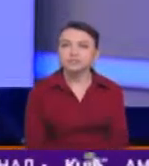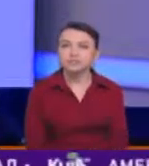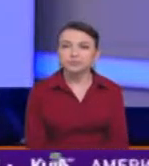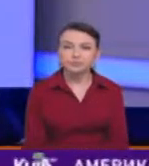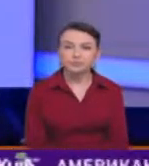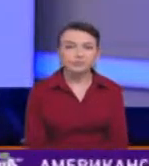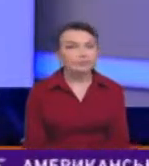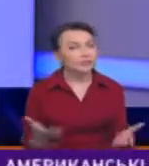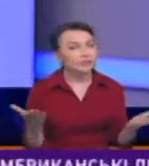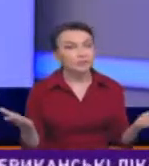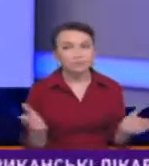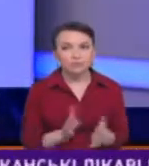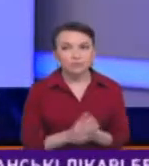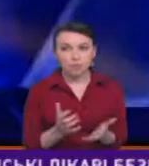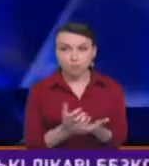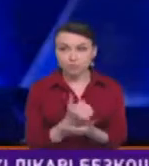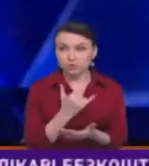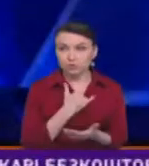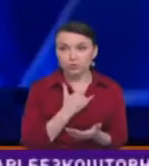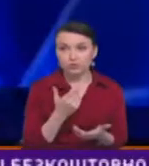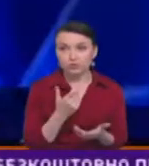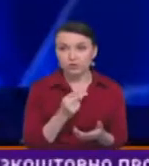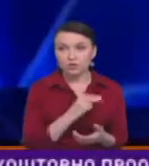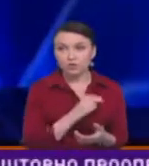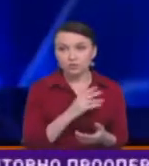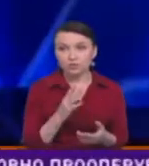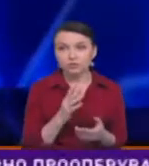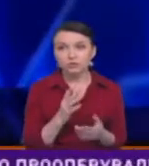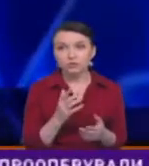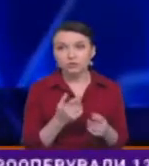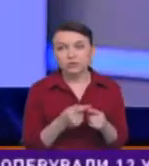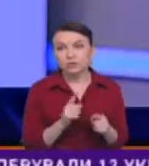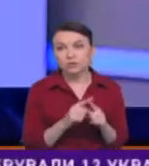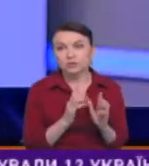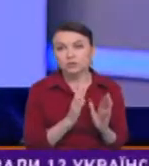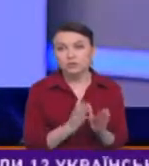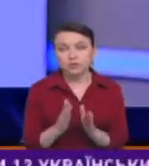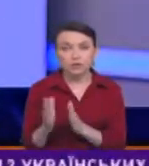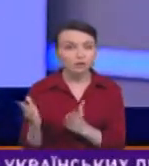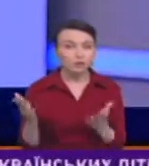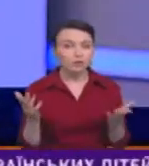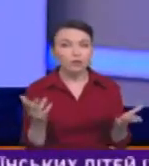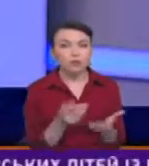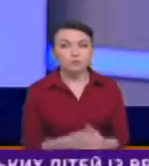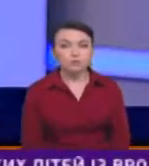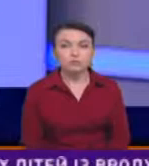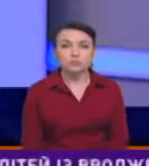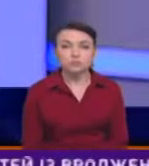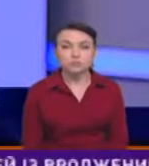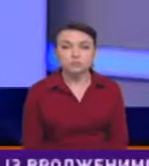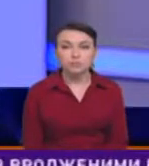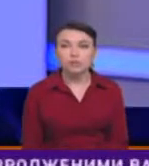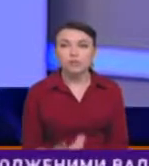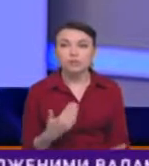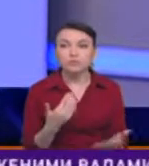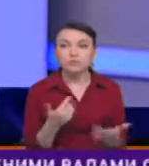Але виходить, що тоді в нас абсолютно не працює система стримків і противаг. Так, правильно. От в тому то і річ. Так? От тут